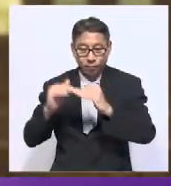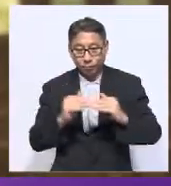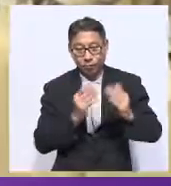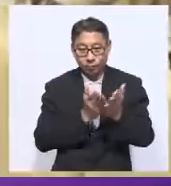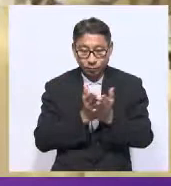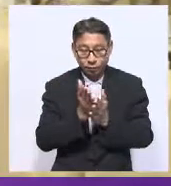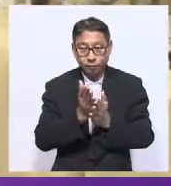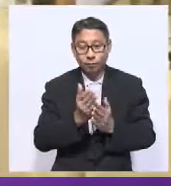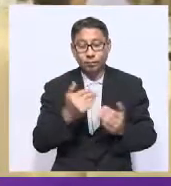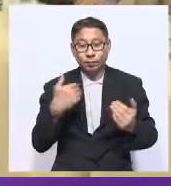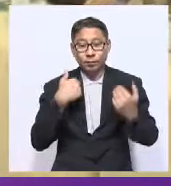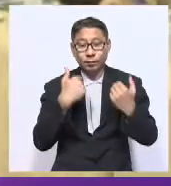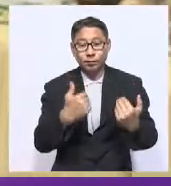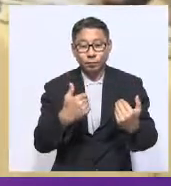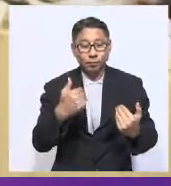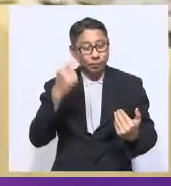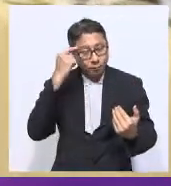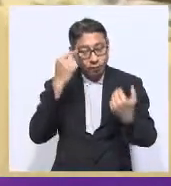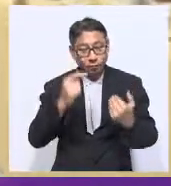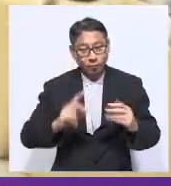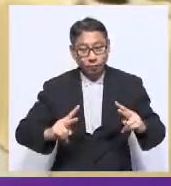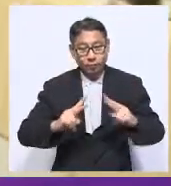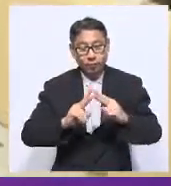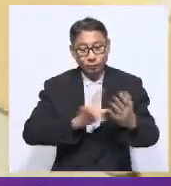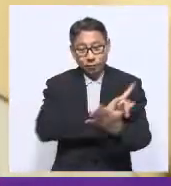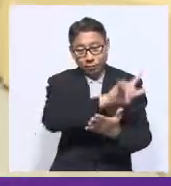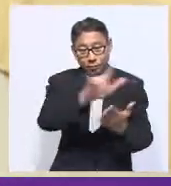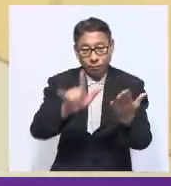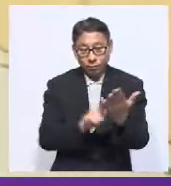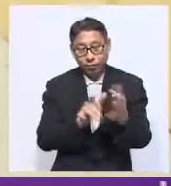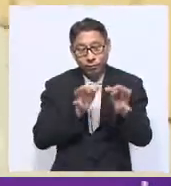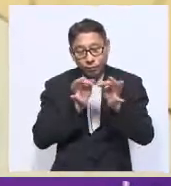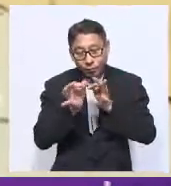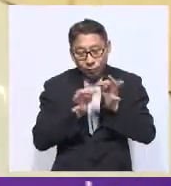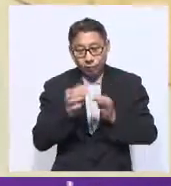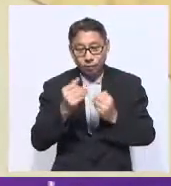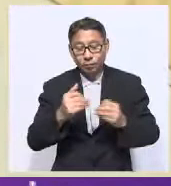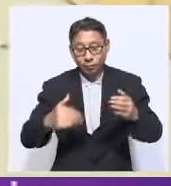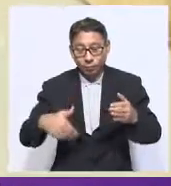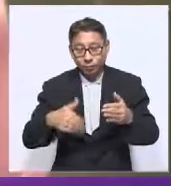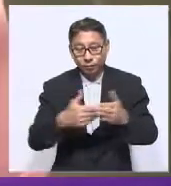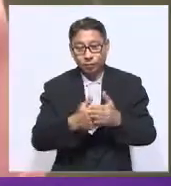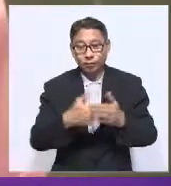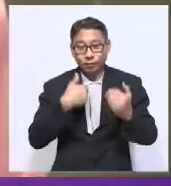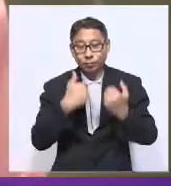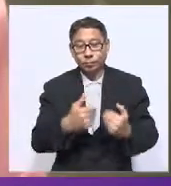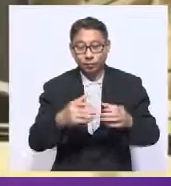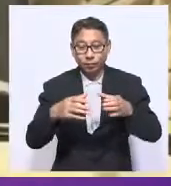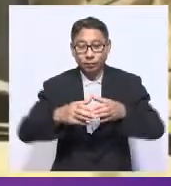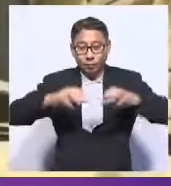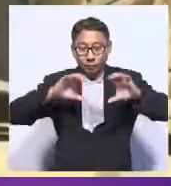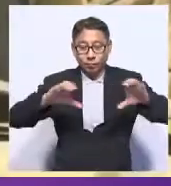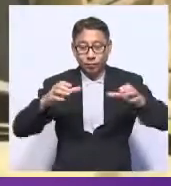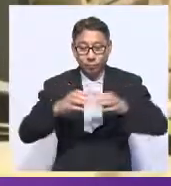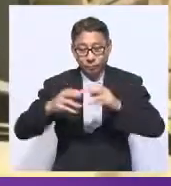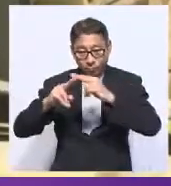รมโดยหลังจากนี้นะคะกระทรวงการต่างประเทศจะชี้แจงในแนวทางที่วางไว้จึงขอให้หน่วยงานภาครัฐและ